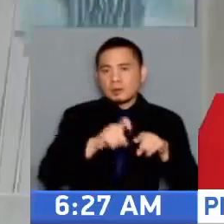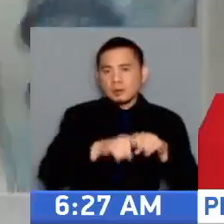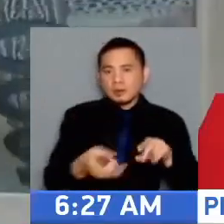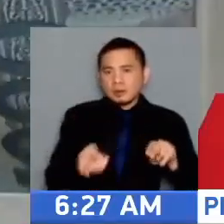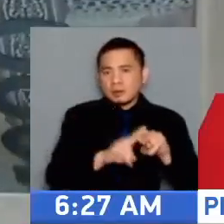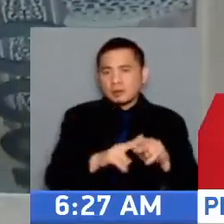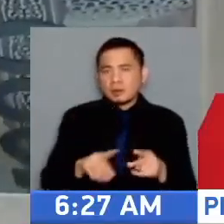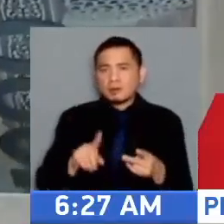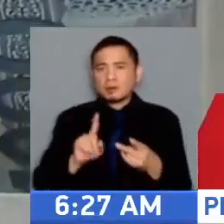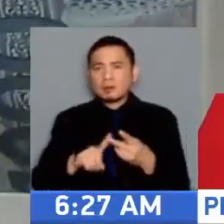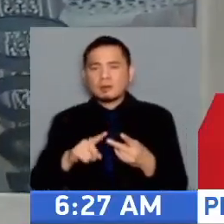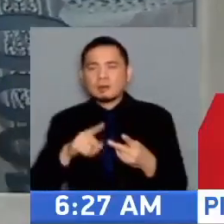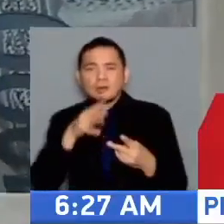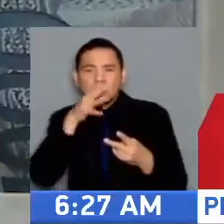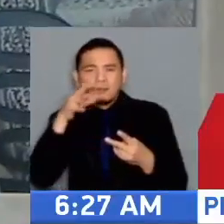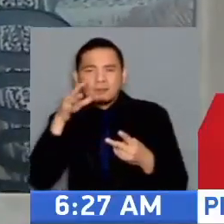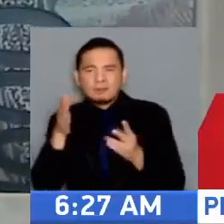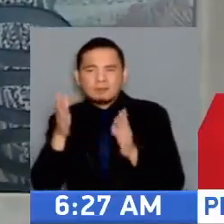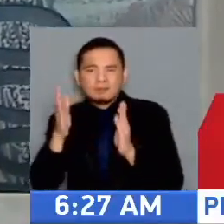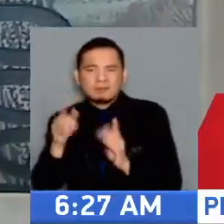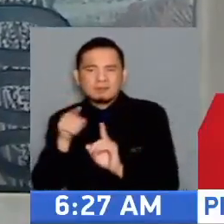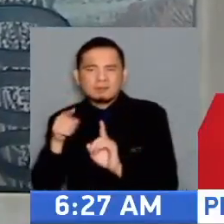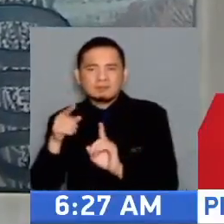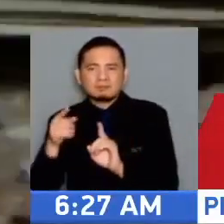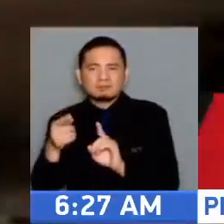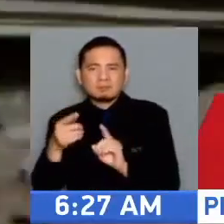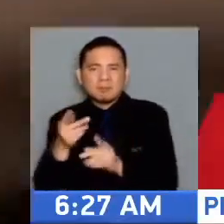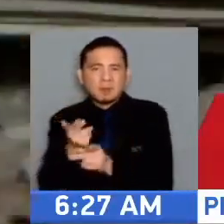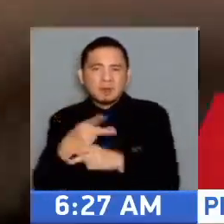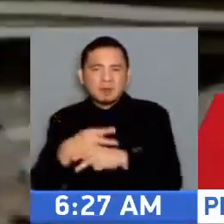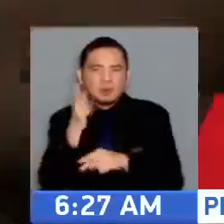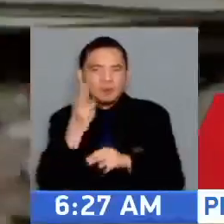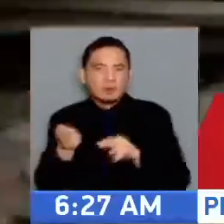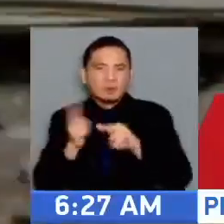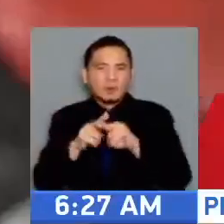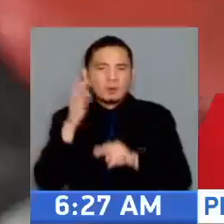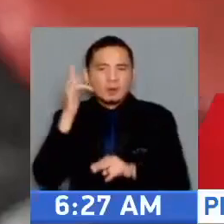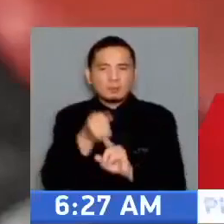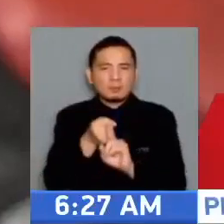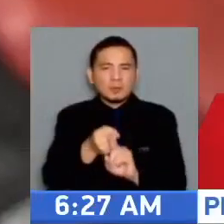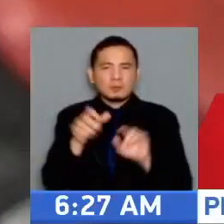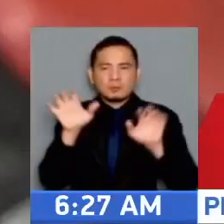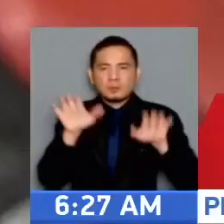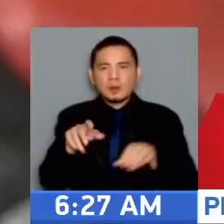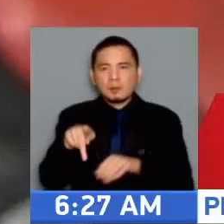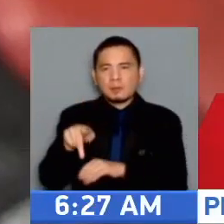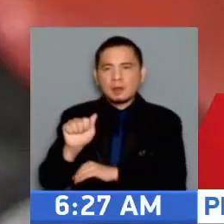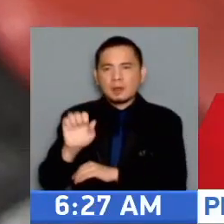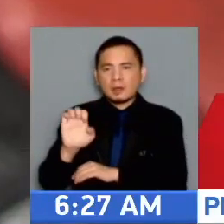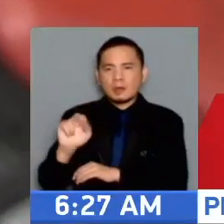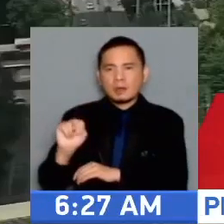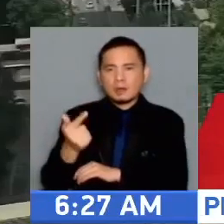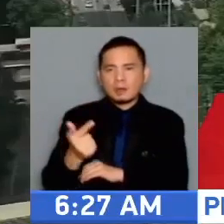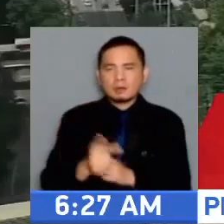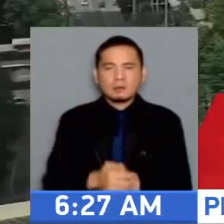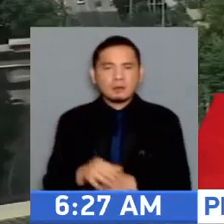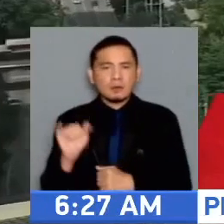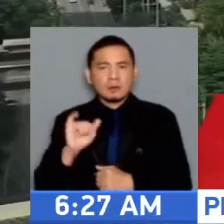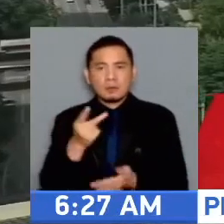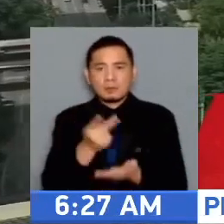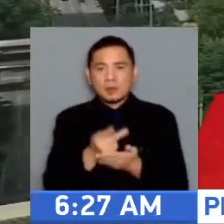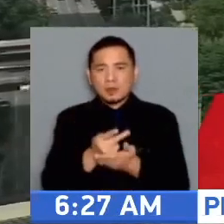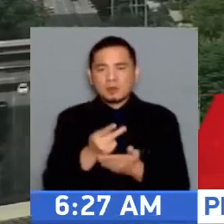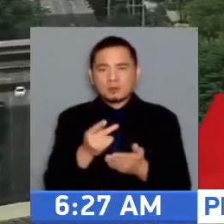ng bagyong paeng. Pero bahagya naman daw itong mababawi sa paglakas ng piso kontra dolyar at rollback sa presyo ng langis.